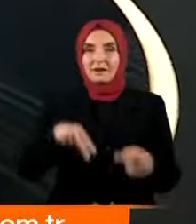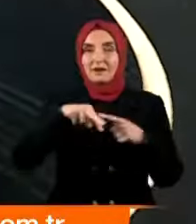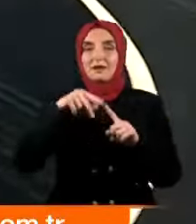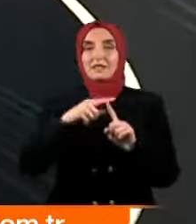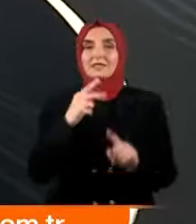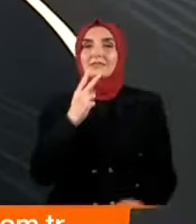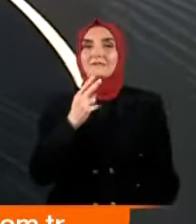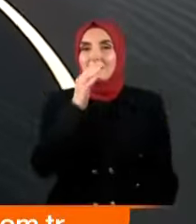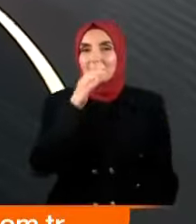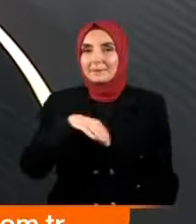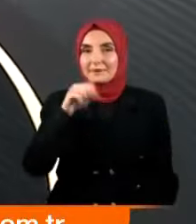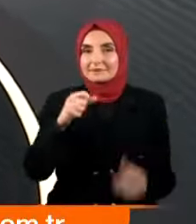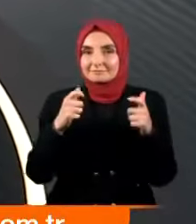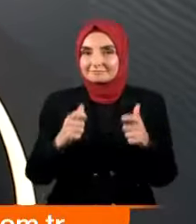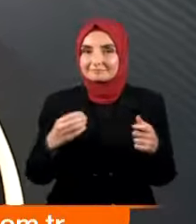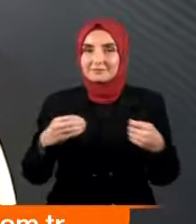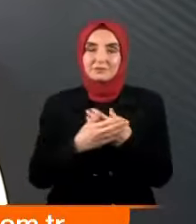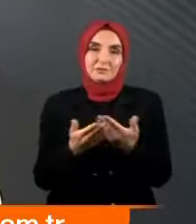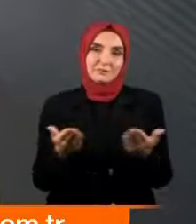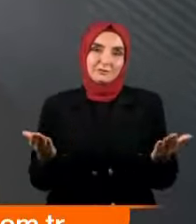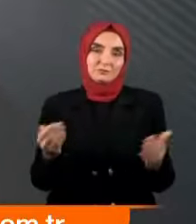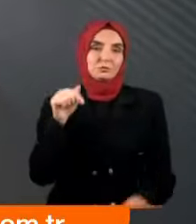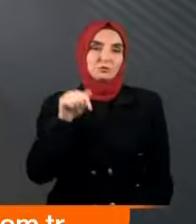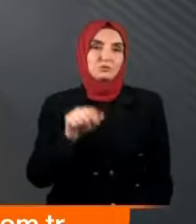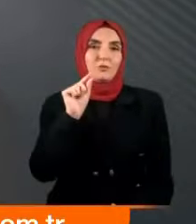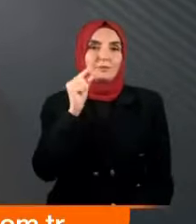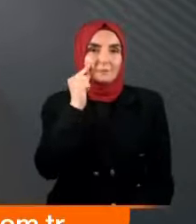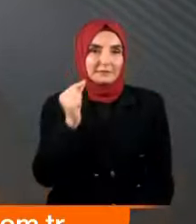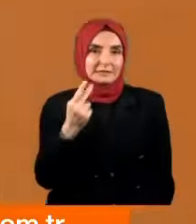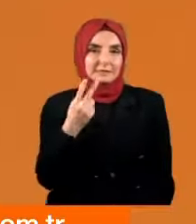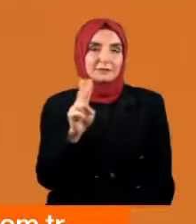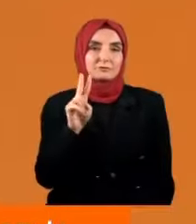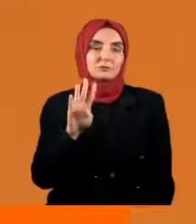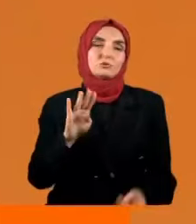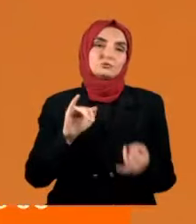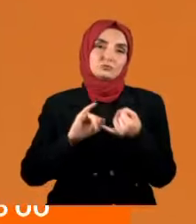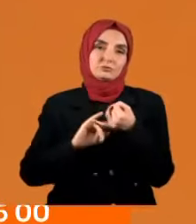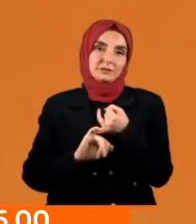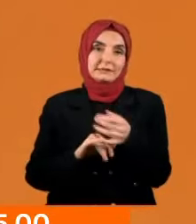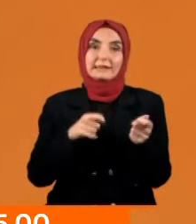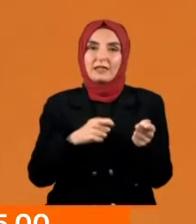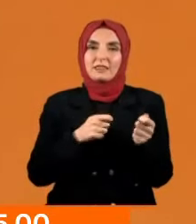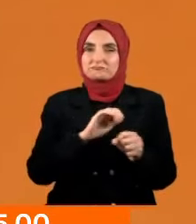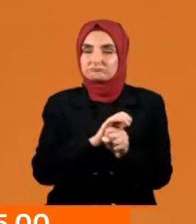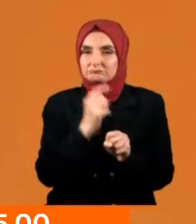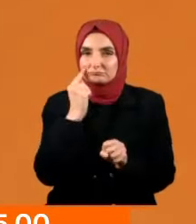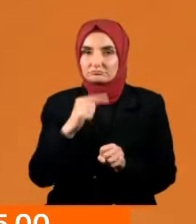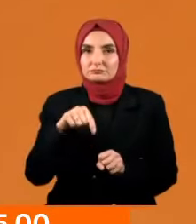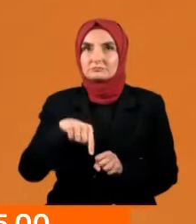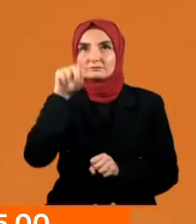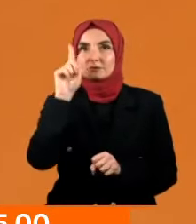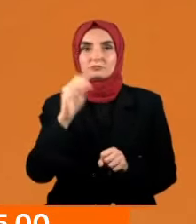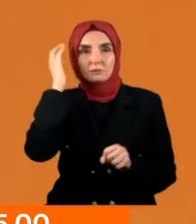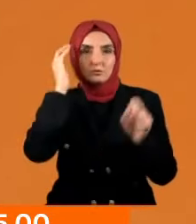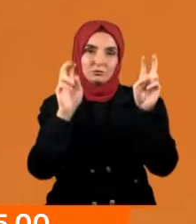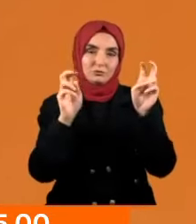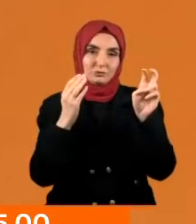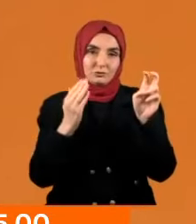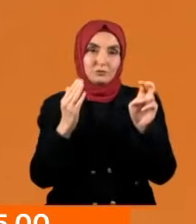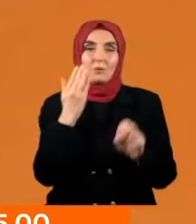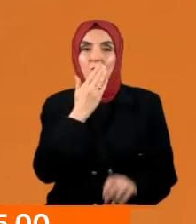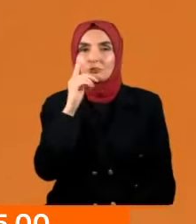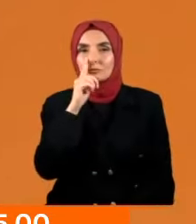Haber merkezinden, ATV Haber merkezinden iyi akşamlar. Bugün 11 Mayıs 2024 Cumartesi. Eğitimde şiddet bugünün de manşetinde. Okul